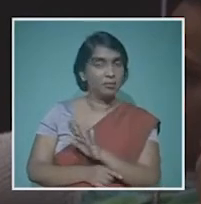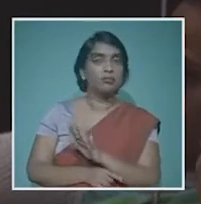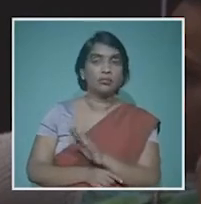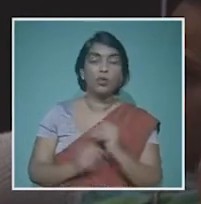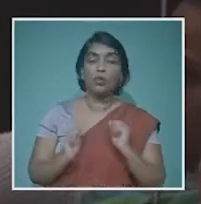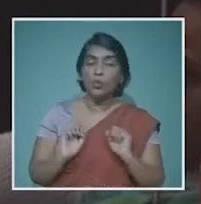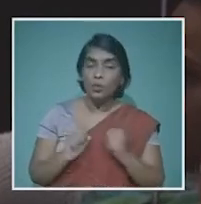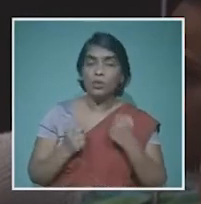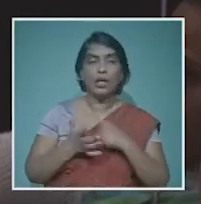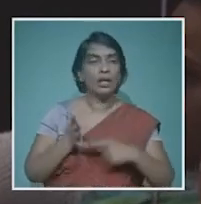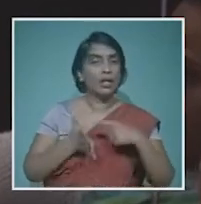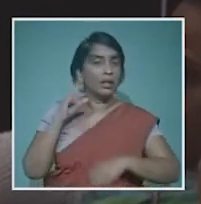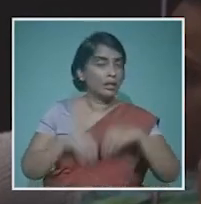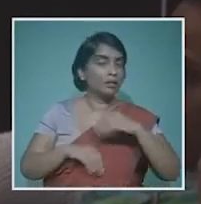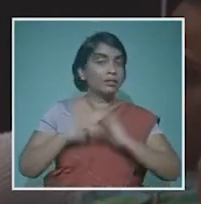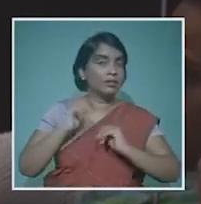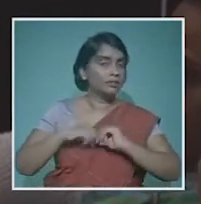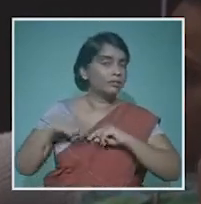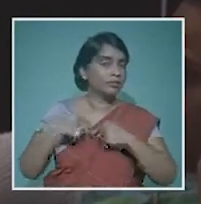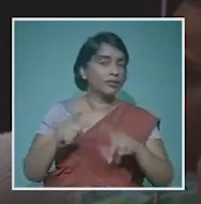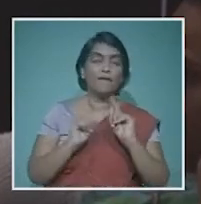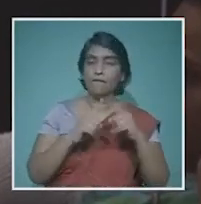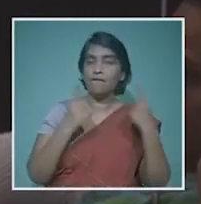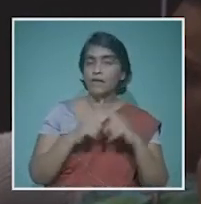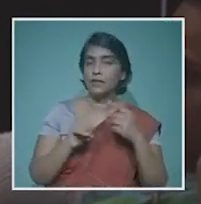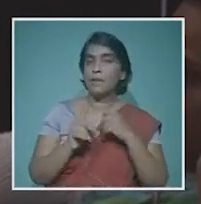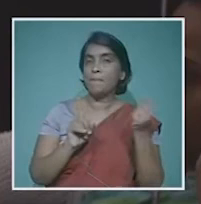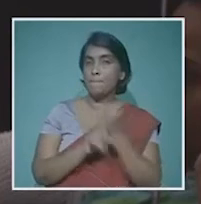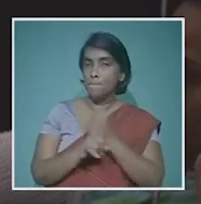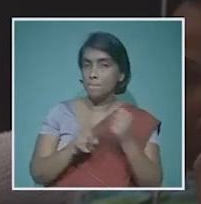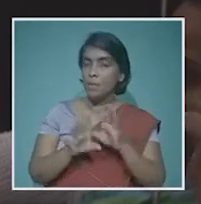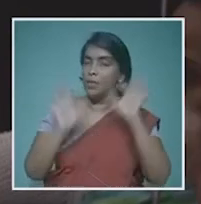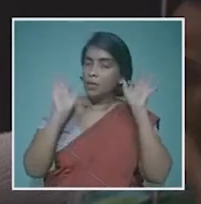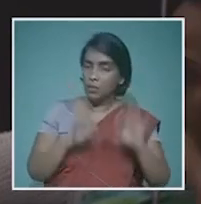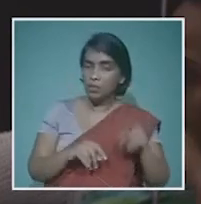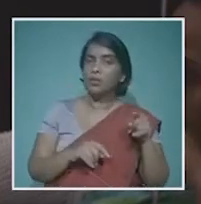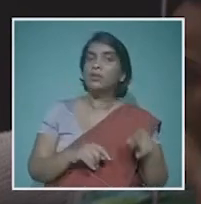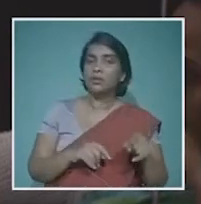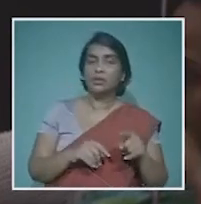ප්‍රයත්න දේශපාලන හා මැතිවරණ ක්‍රියාවලියන්ට අදාළ වෙනස්කම් වලට බලපෑම් වලින් තොරව